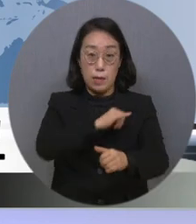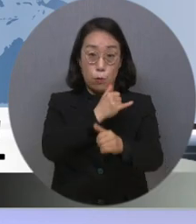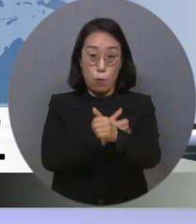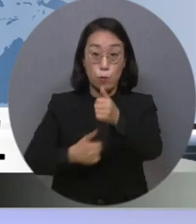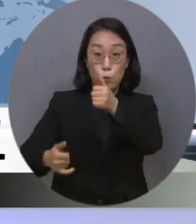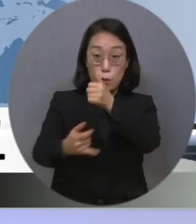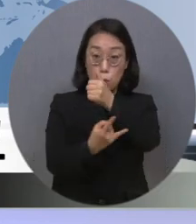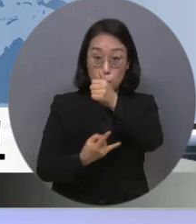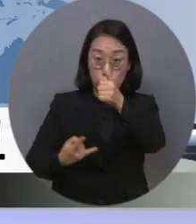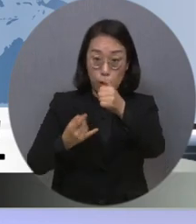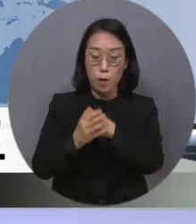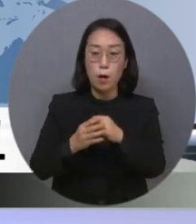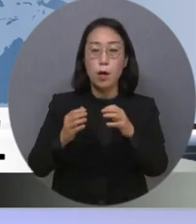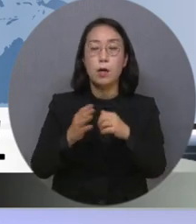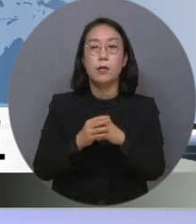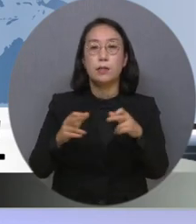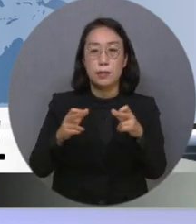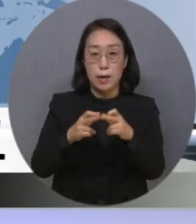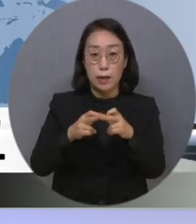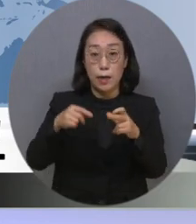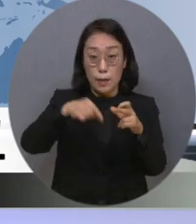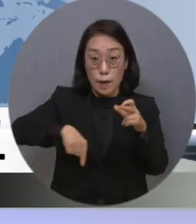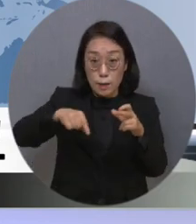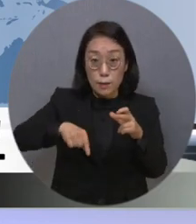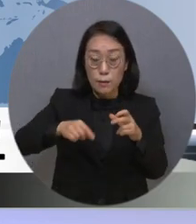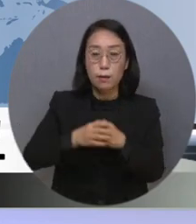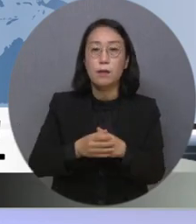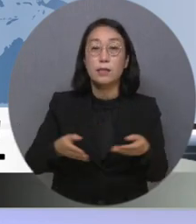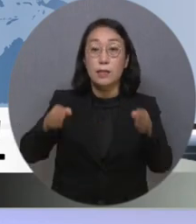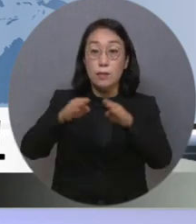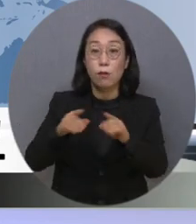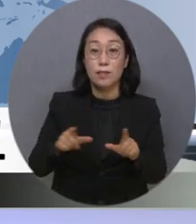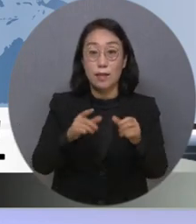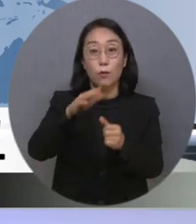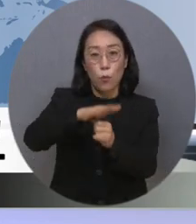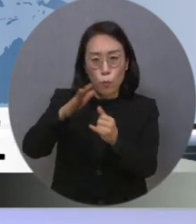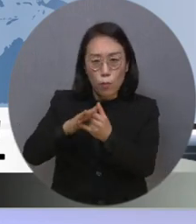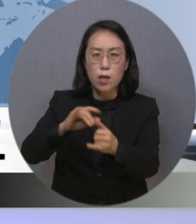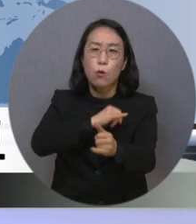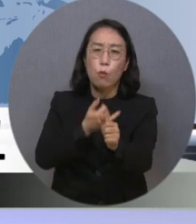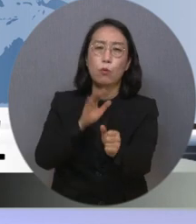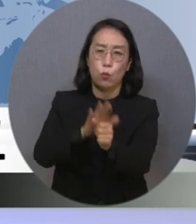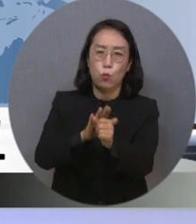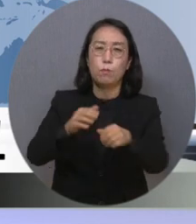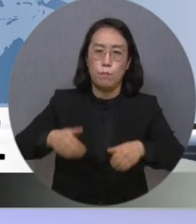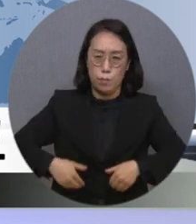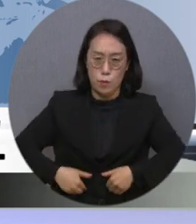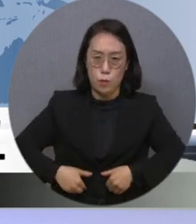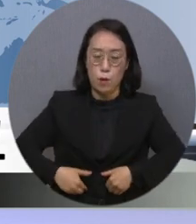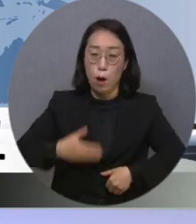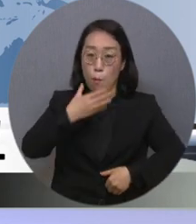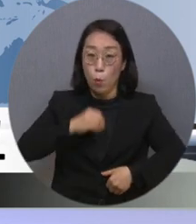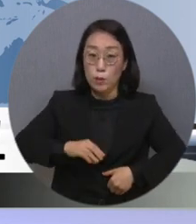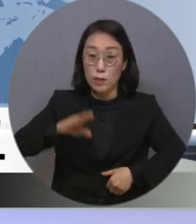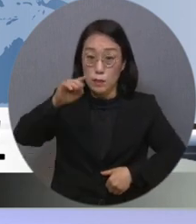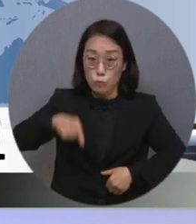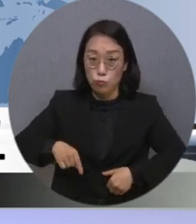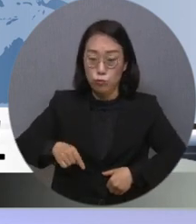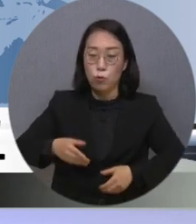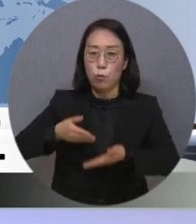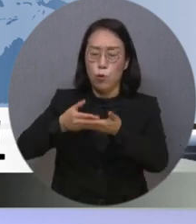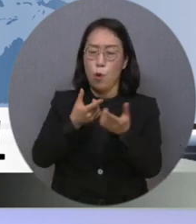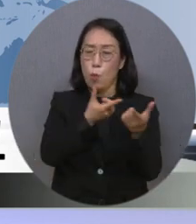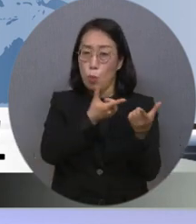국가인권위원회가 장애인 거주시설에 사는 장애 아동을 위한 인권 증진이 필요하다며 보건복지부 장관에게